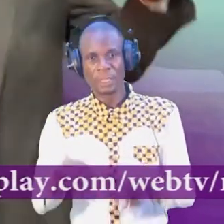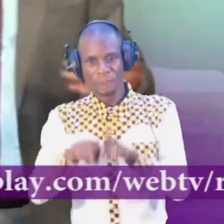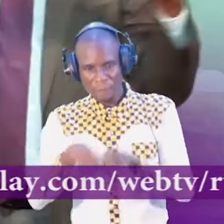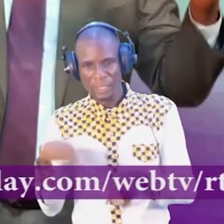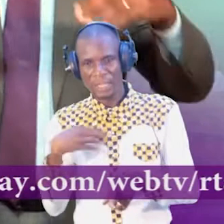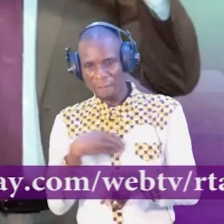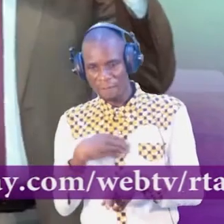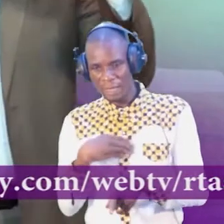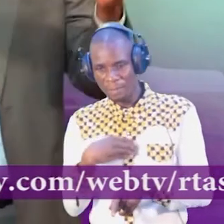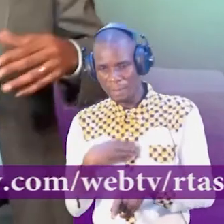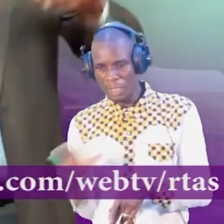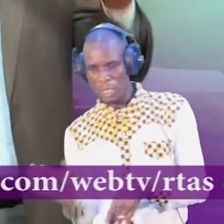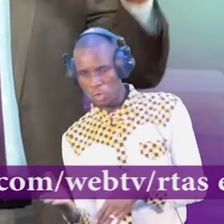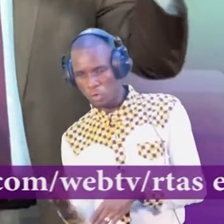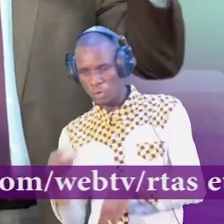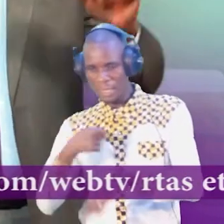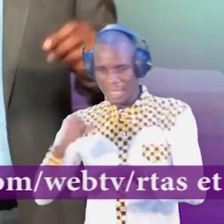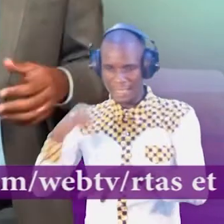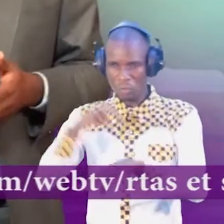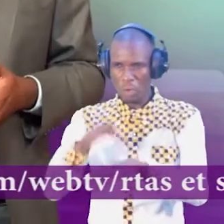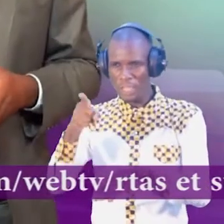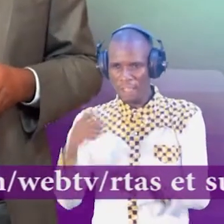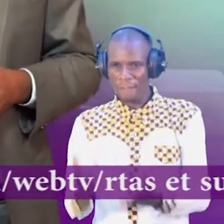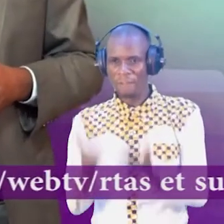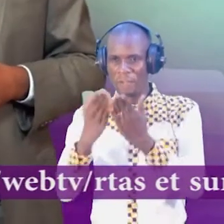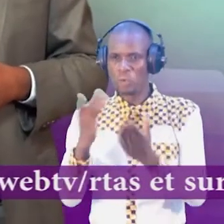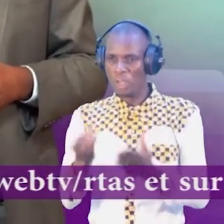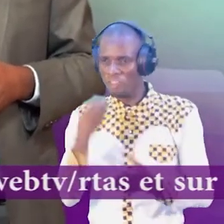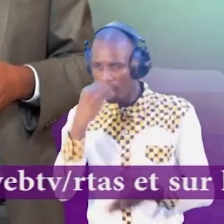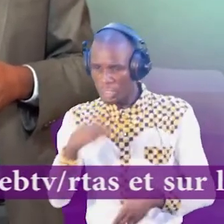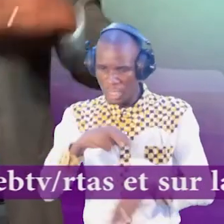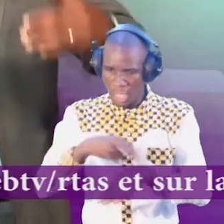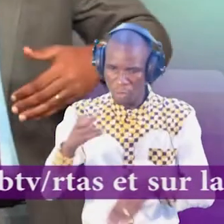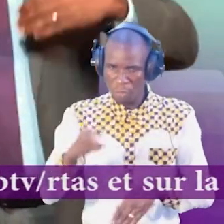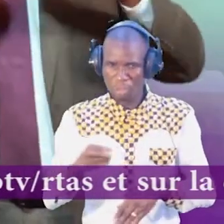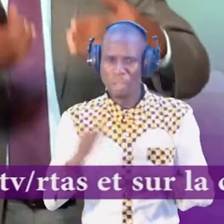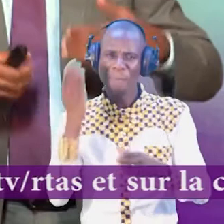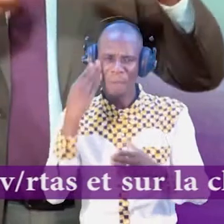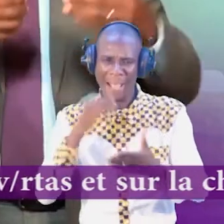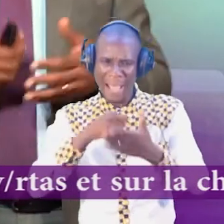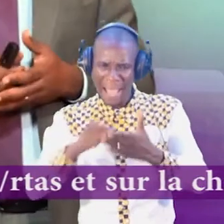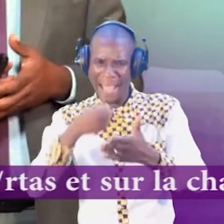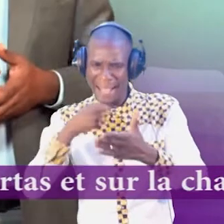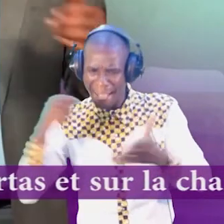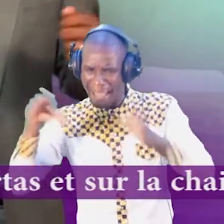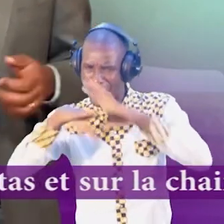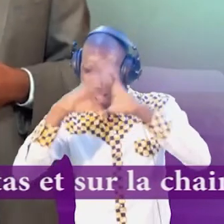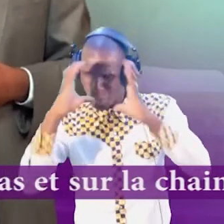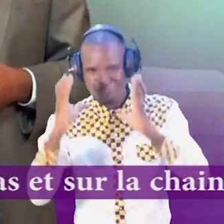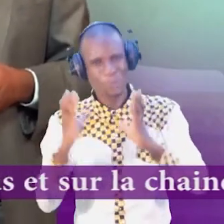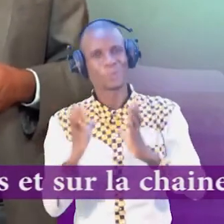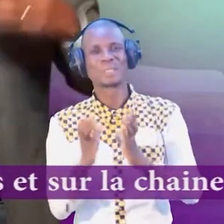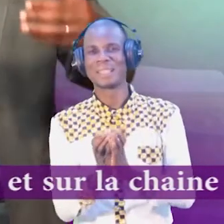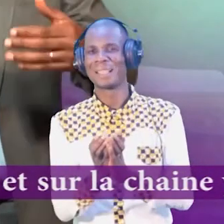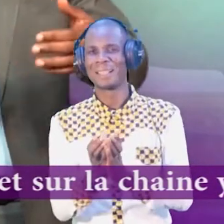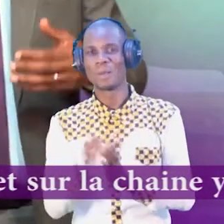Makambo ya kosala na makambo ya kobaya kosala. Kola kisapela tango ya sengela ki kola mkana tongo. Tango ya sengela ki alia bila